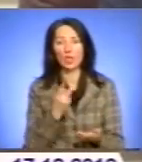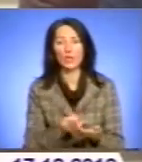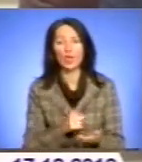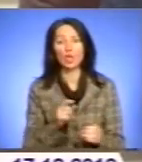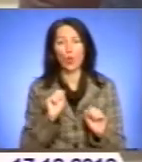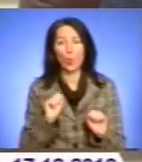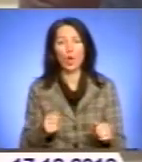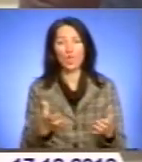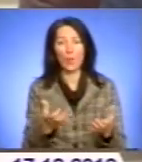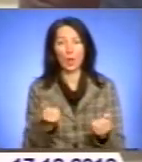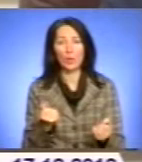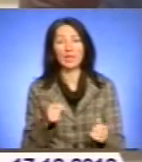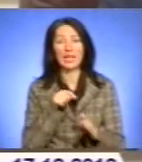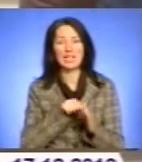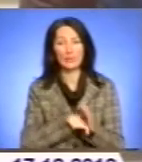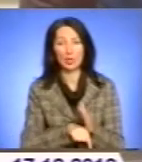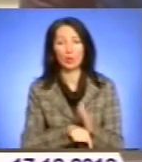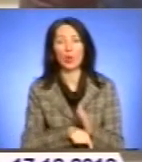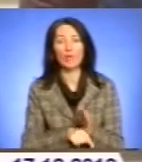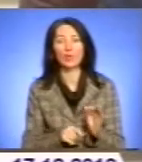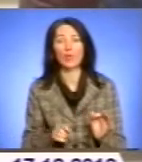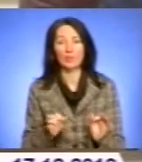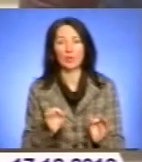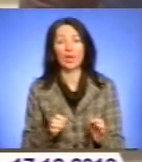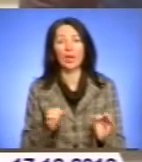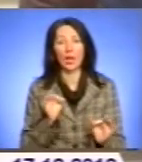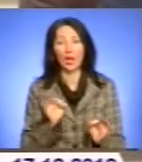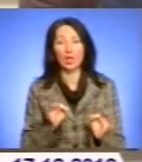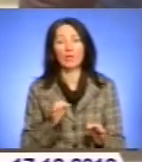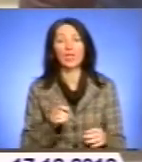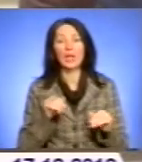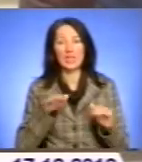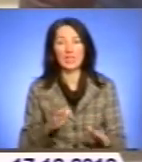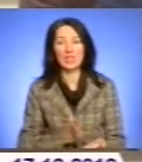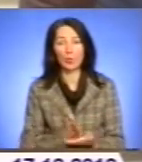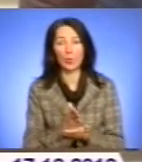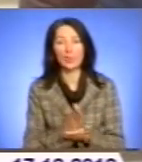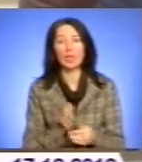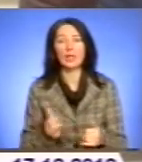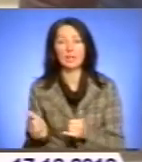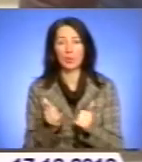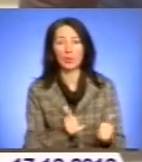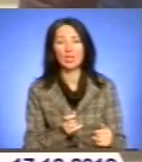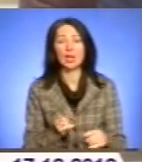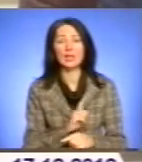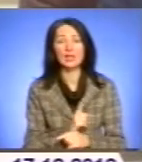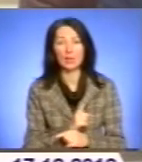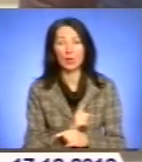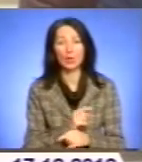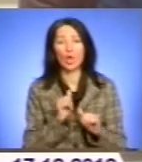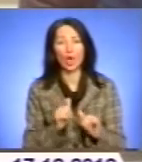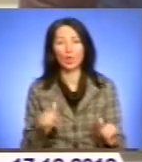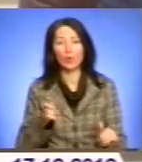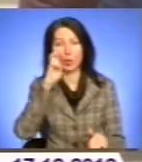може приймати змістовні конструктивні рішення, спрямовані на забезпечення стабільності і розвитку